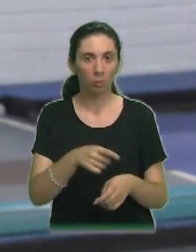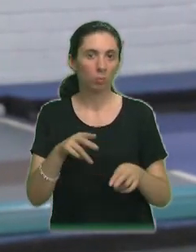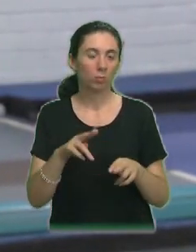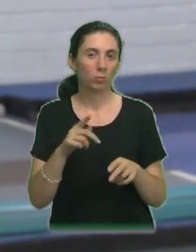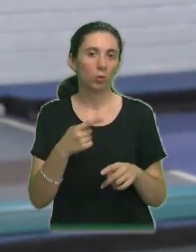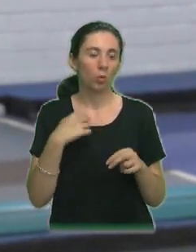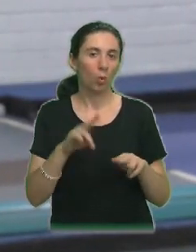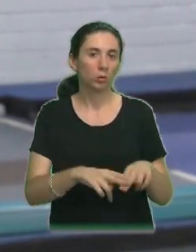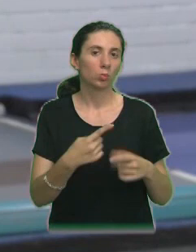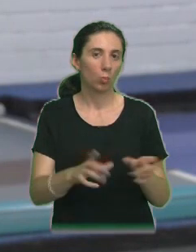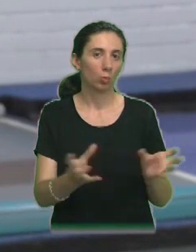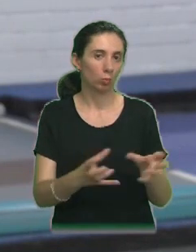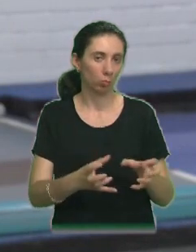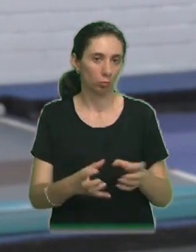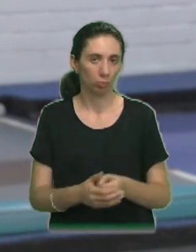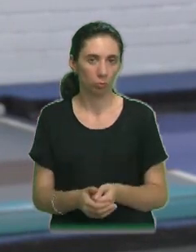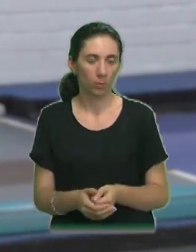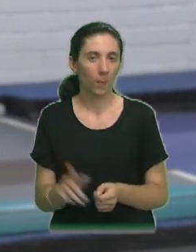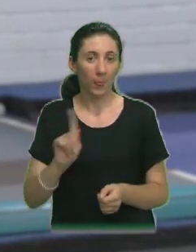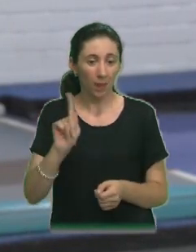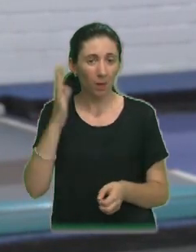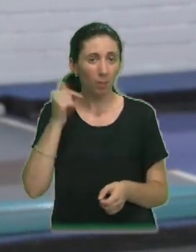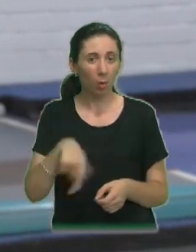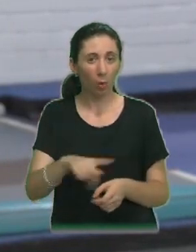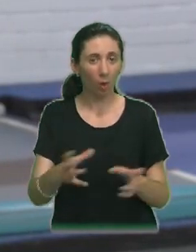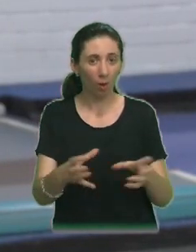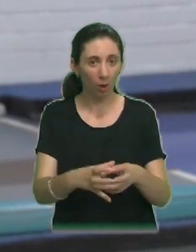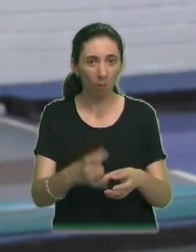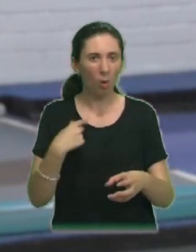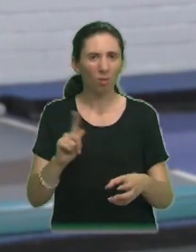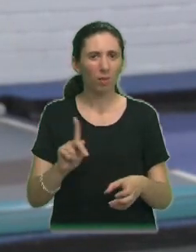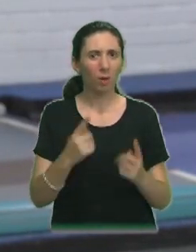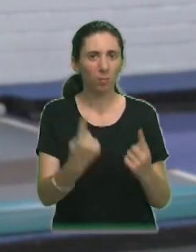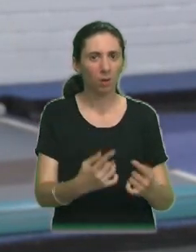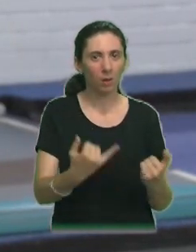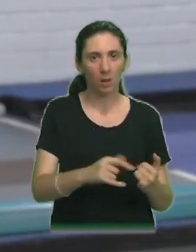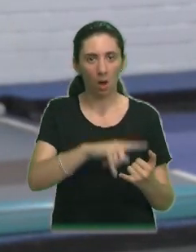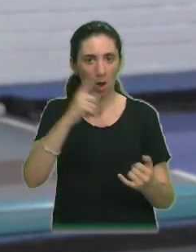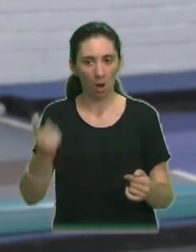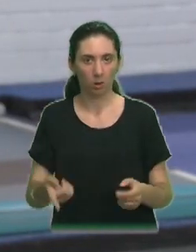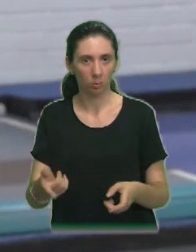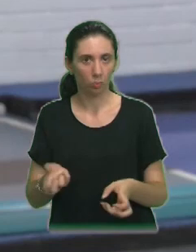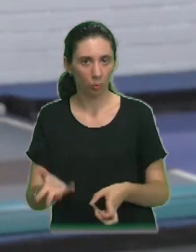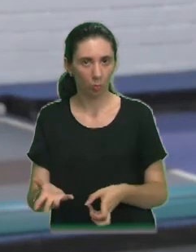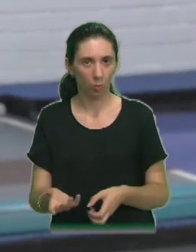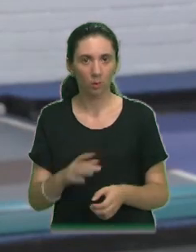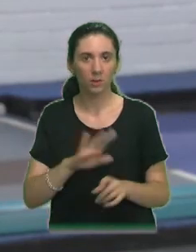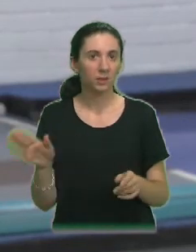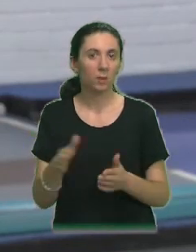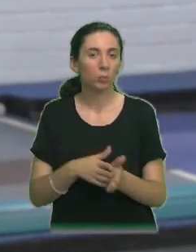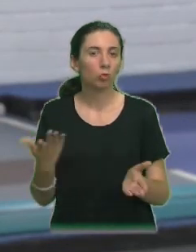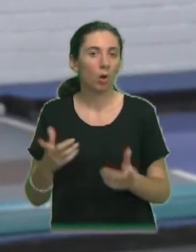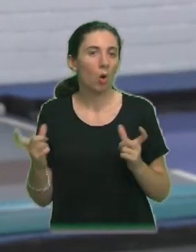druženja. Znači da nije bilo te ekipe druženja, vjerojatno ne bi ostala nam danas u kuglanju. Sve krenulo iz zabave,